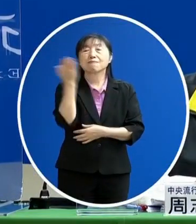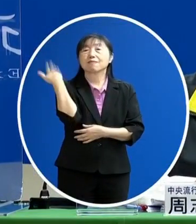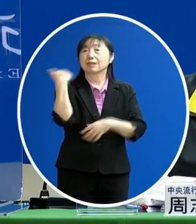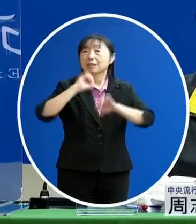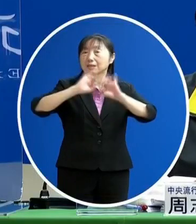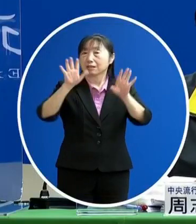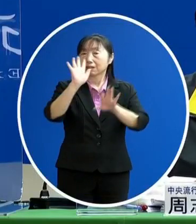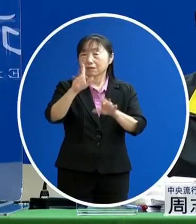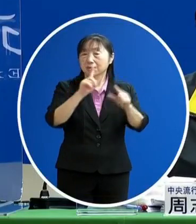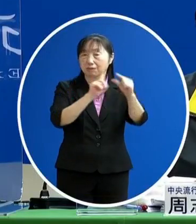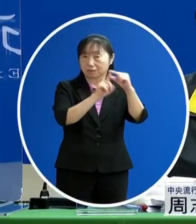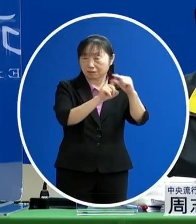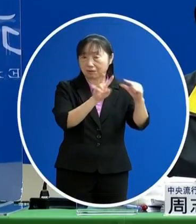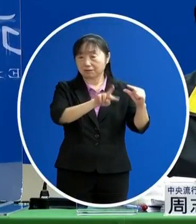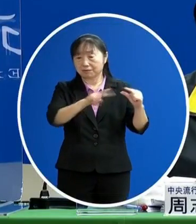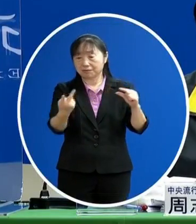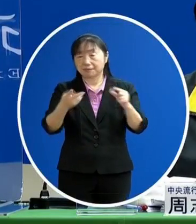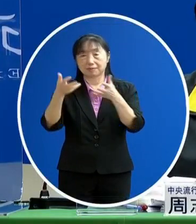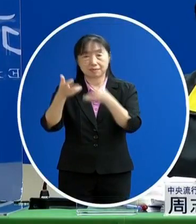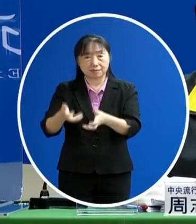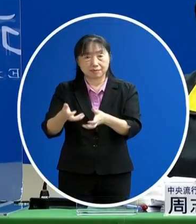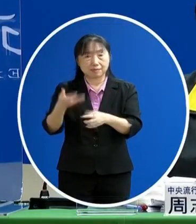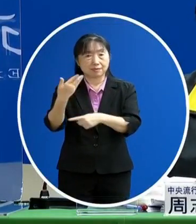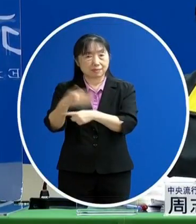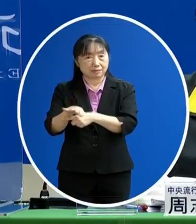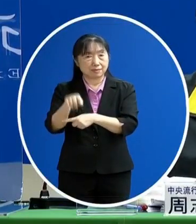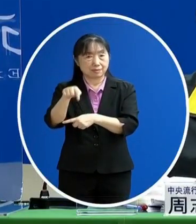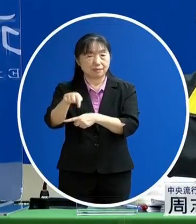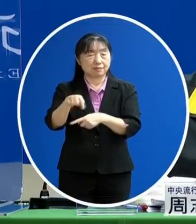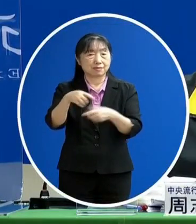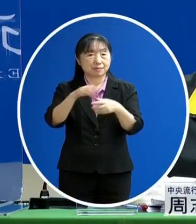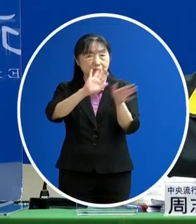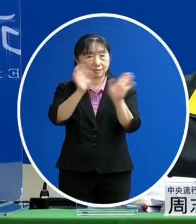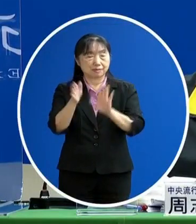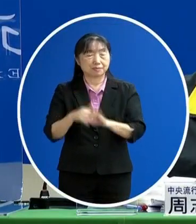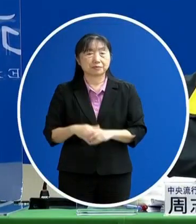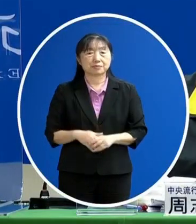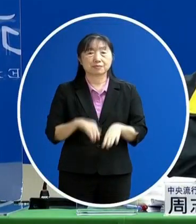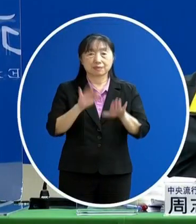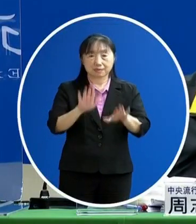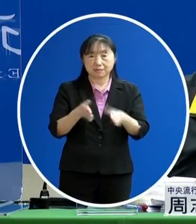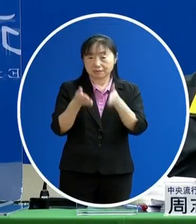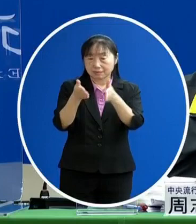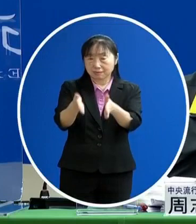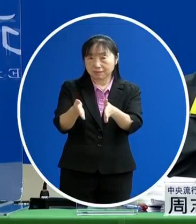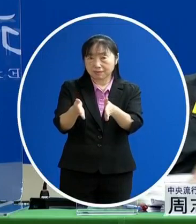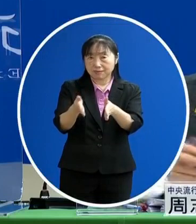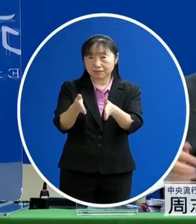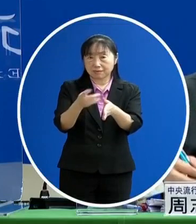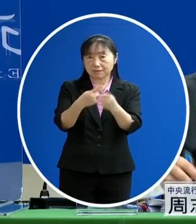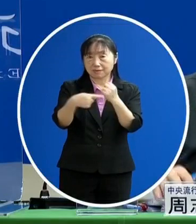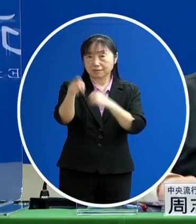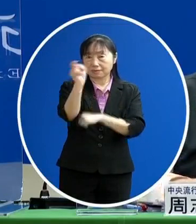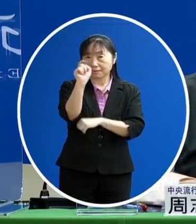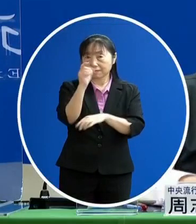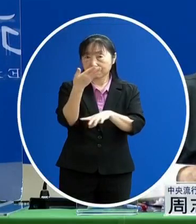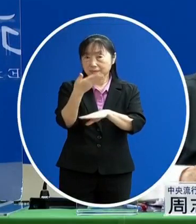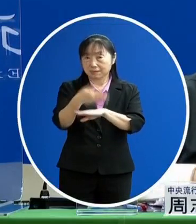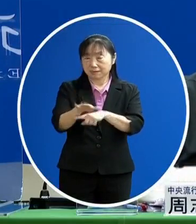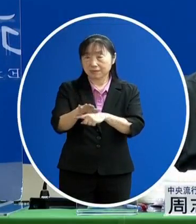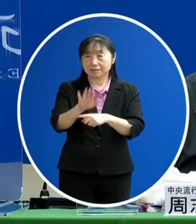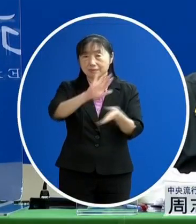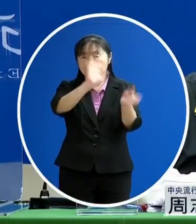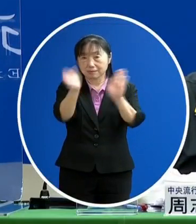经很低了。嗯，而指挥中心依照这些大家喊帕拉话帕拉肯啊，在那边讲，我1700万、